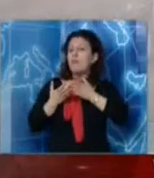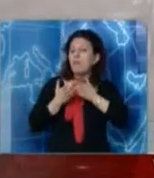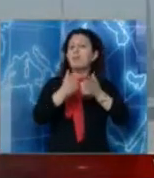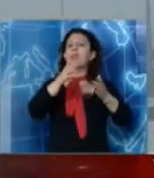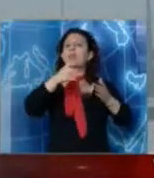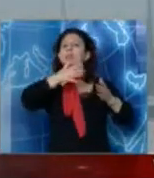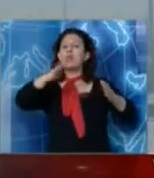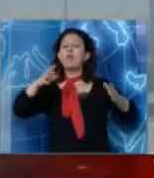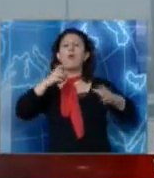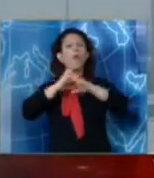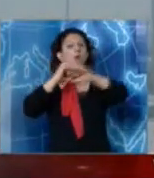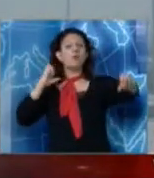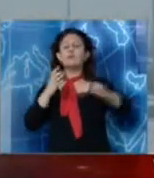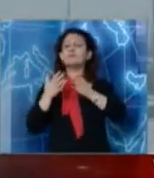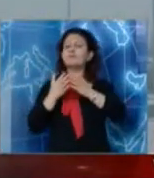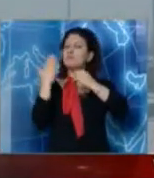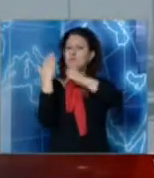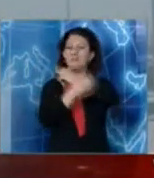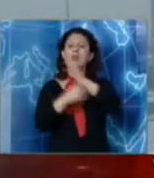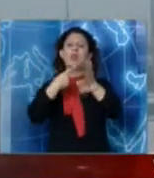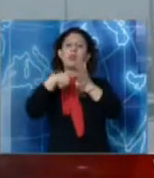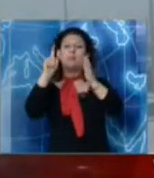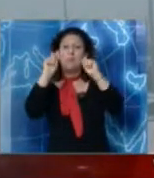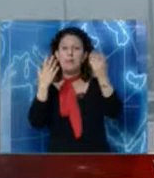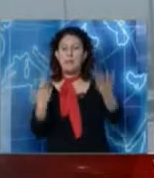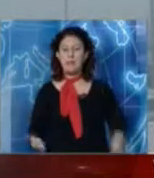otobüsü seferleri yapılamadı.